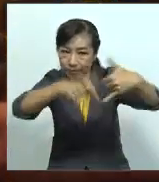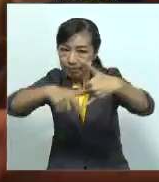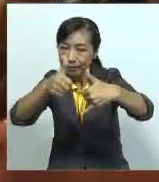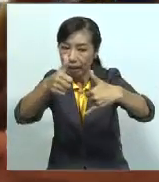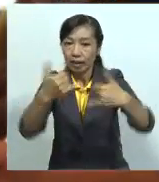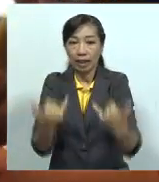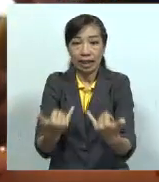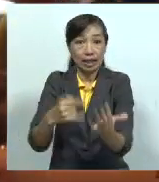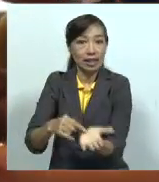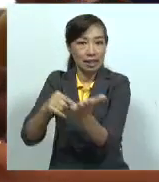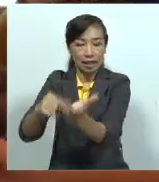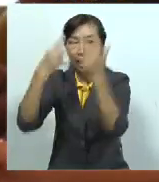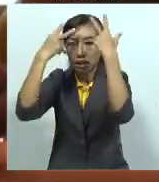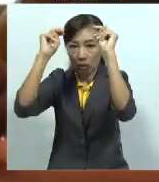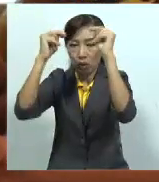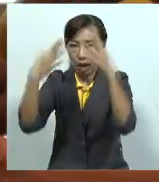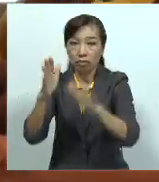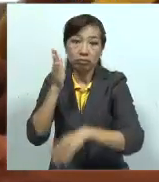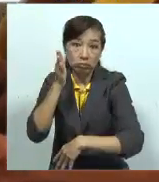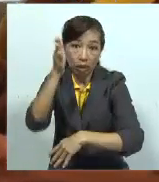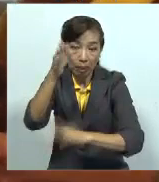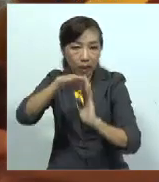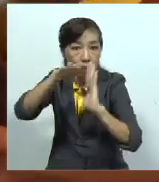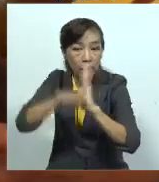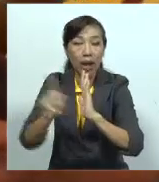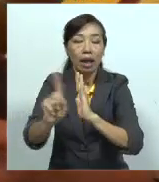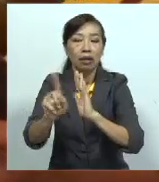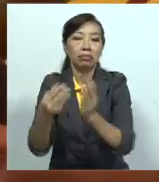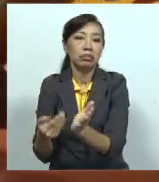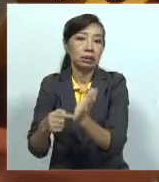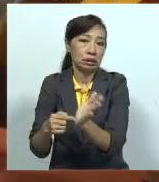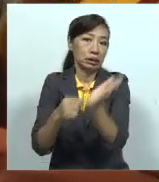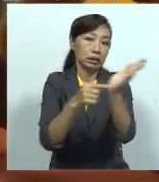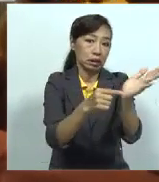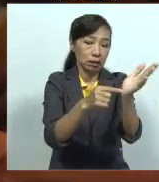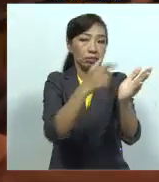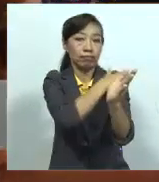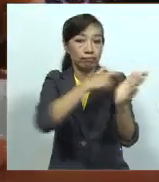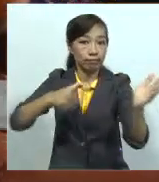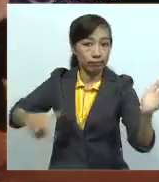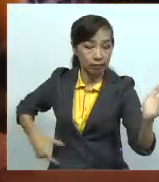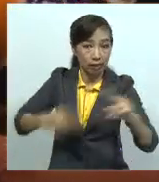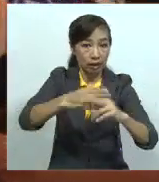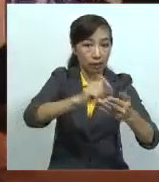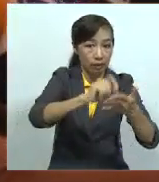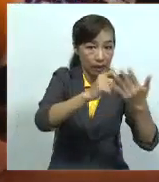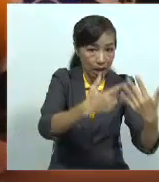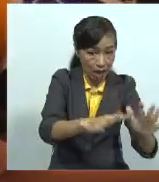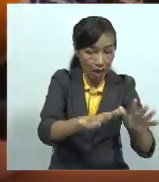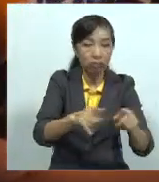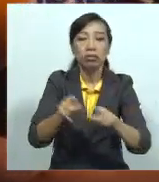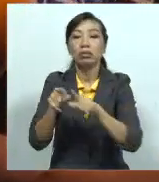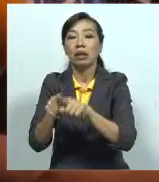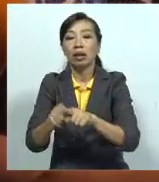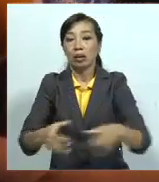เป็นไปตามขั้นตอนทั้งการถวายสัตย์ปฏิญาณตนการแถลงนโยบายต่อรัฐสภารัฐบาลใหม่จึงจะสามารถเ